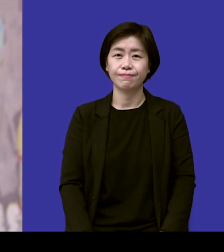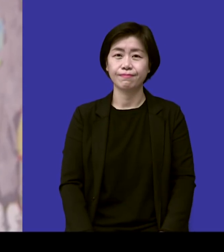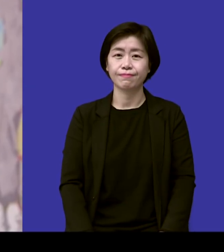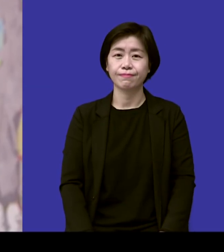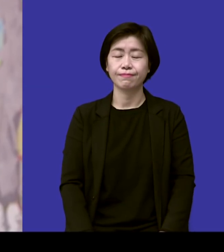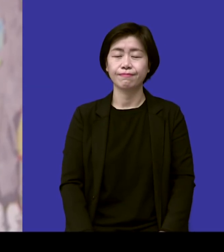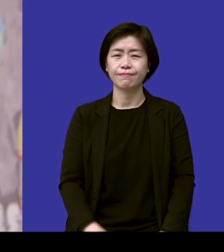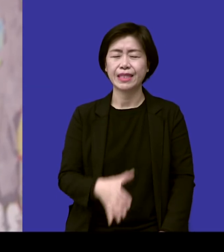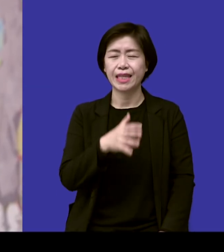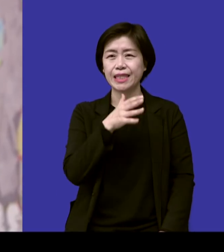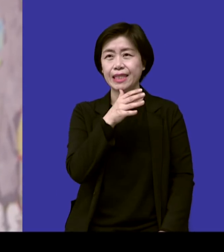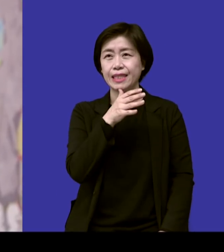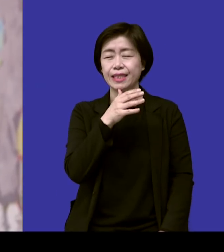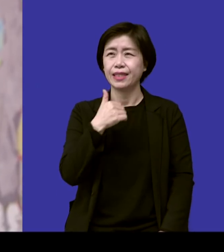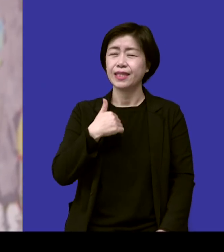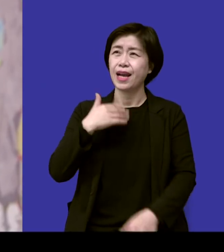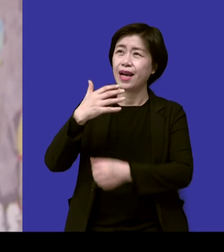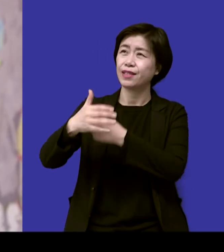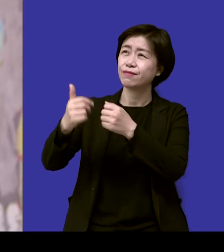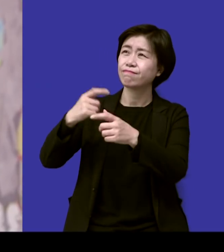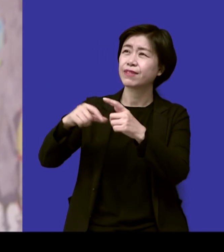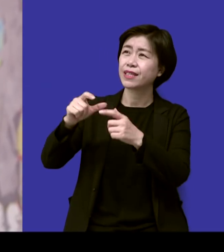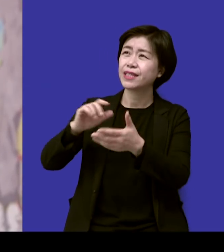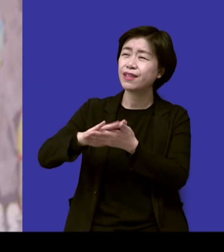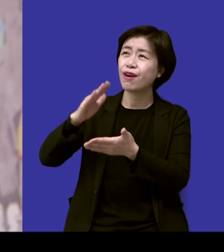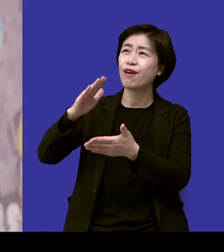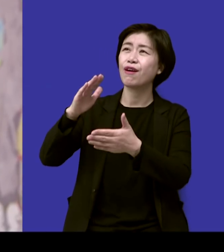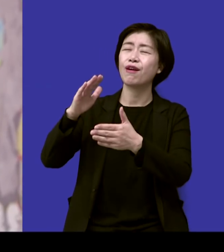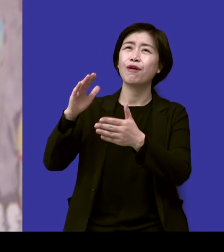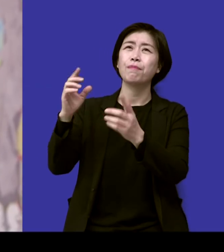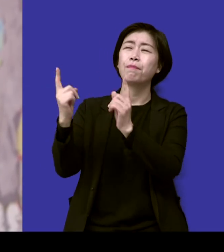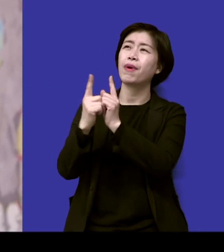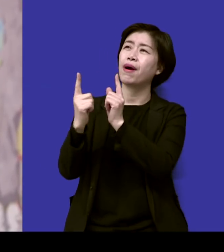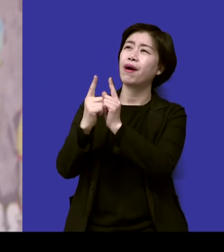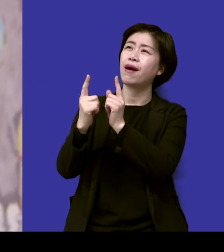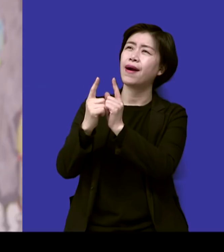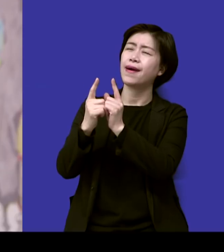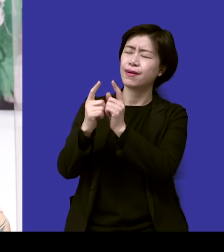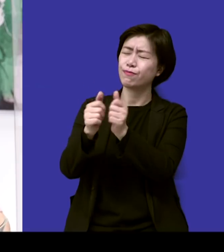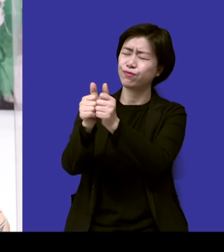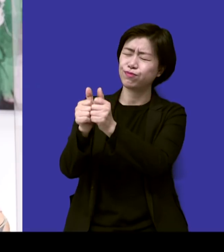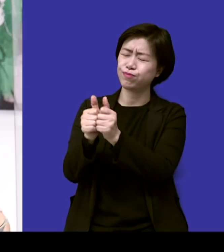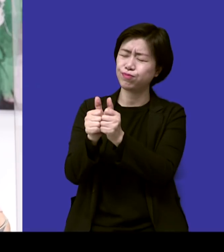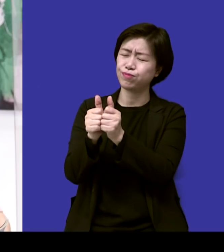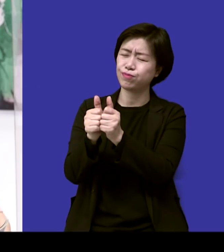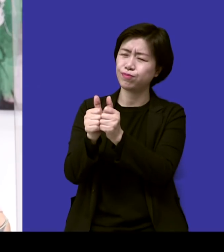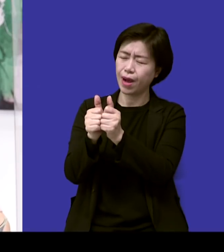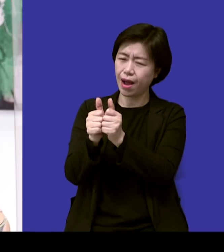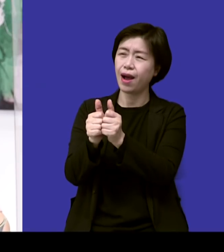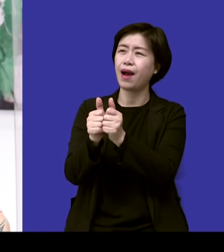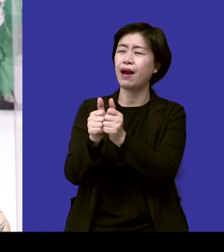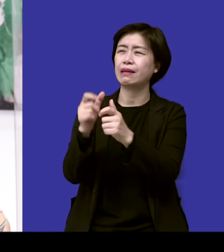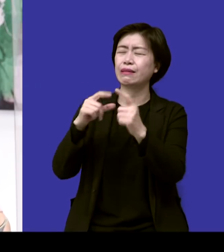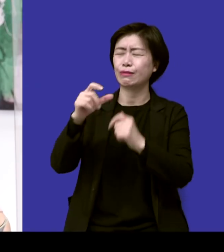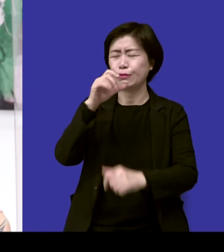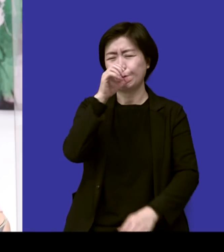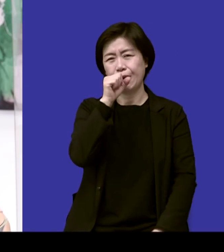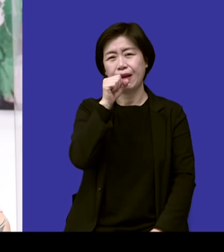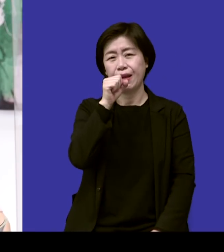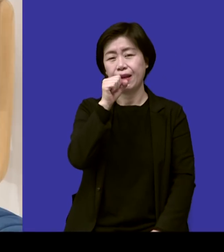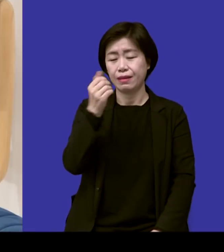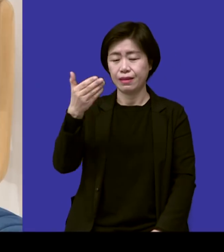좀 하나님을 더 뜨겁게 만나고 하나님과 같이 좀 동행할 걸 네. 제가 너무